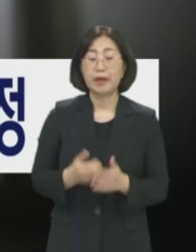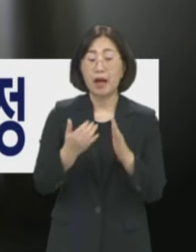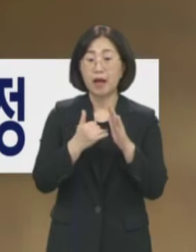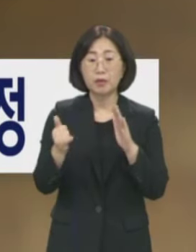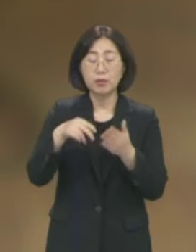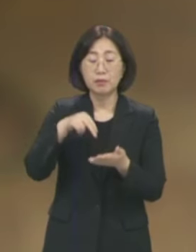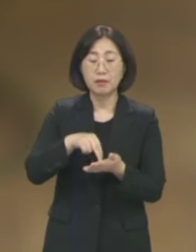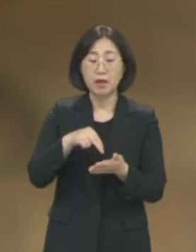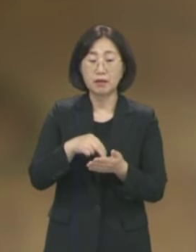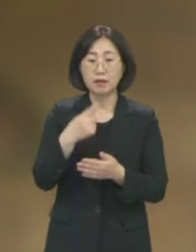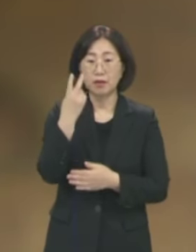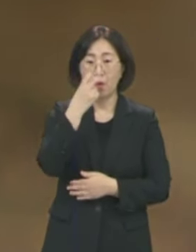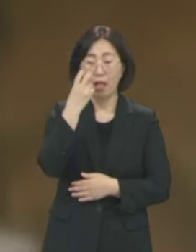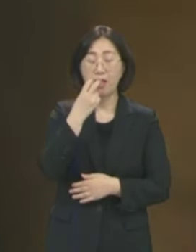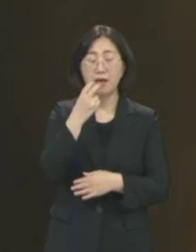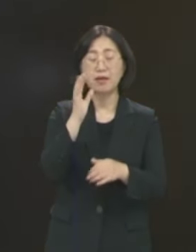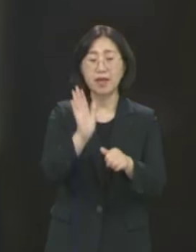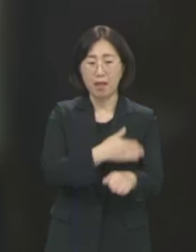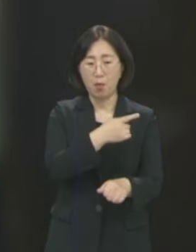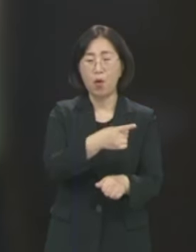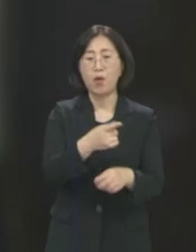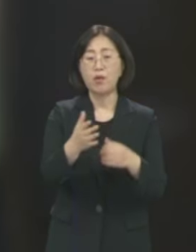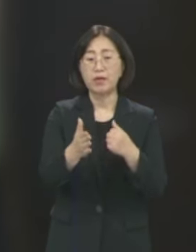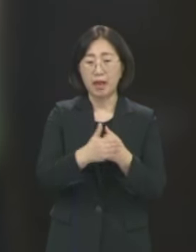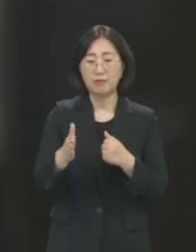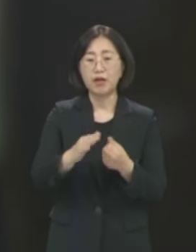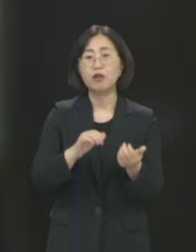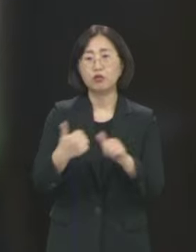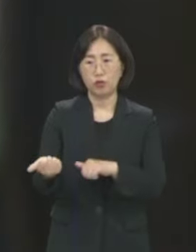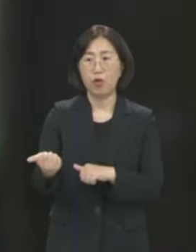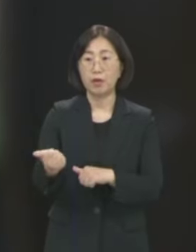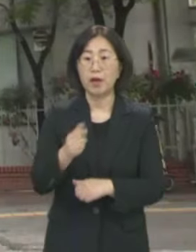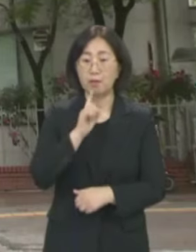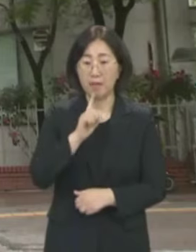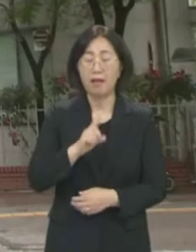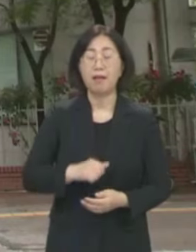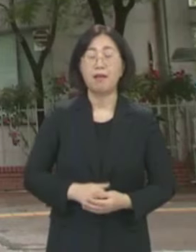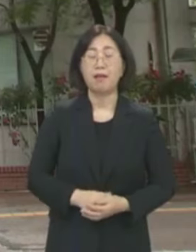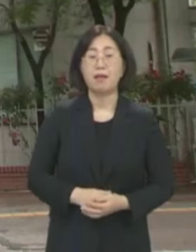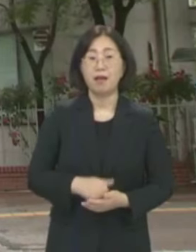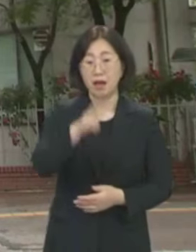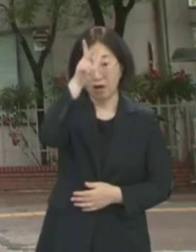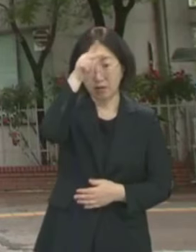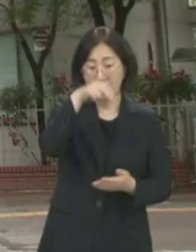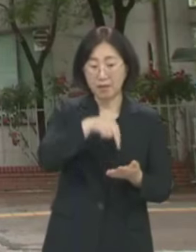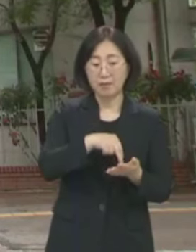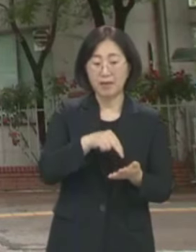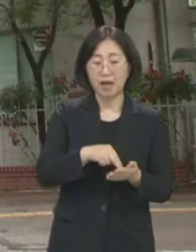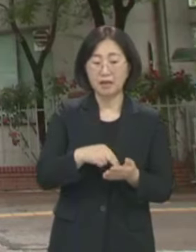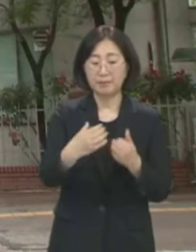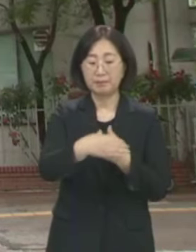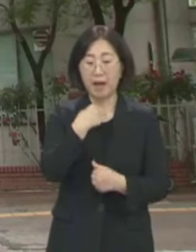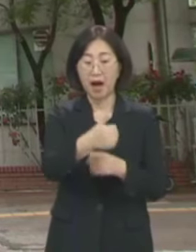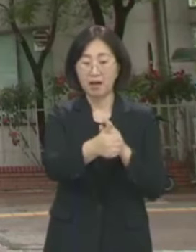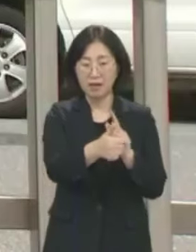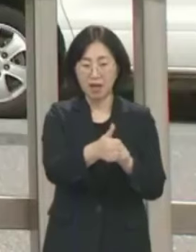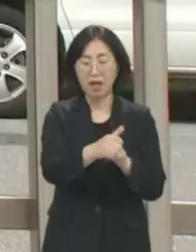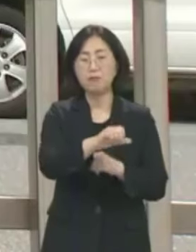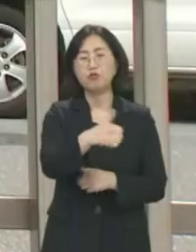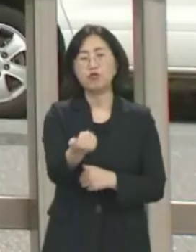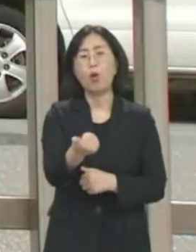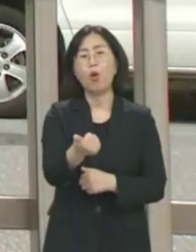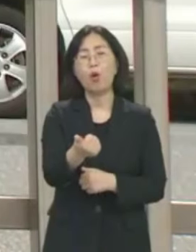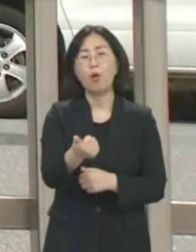측은 관리사무소의 관리 소홀 탓에 직원들이 사망에 이르렀다고 주장하고 있는 가운데 경찰은 가해자로 지목된 B씨가